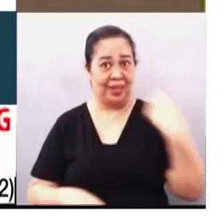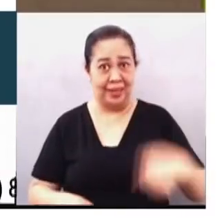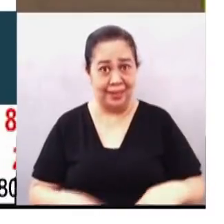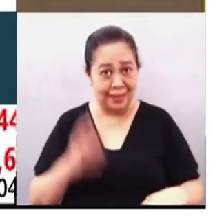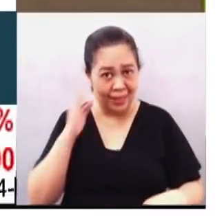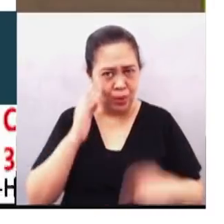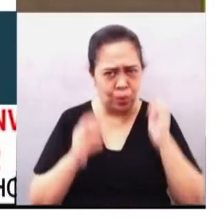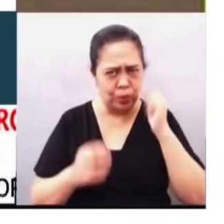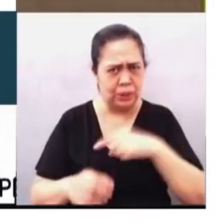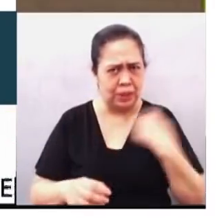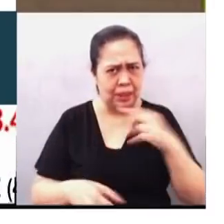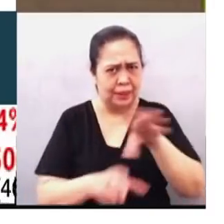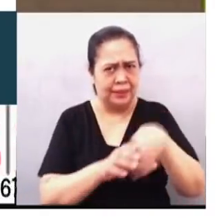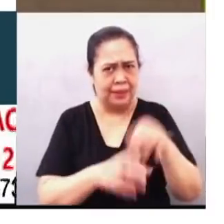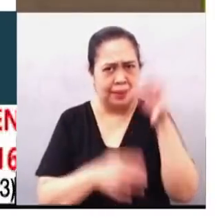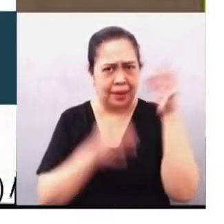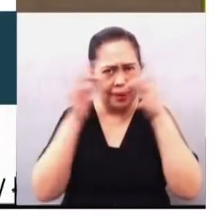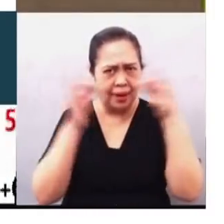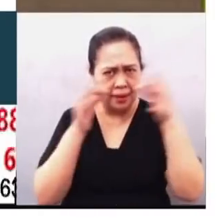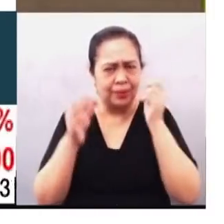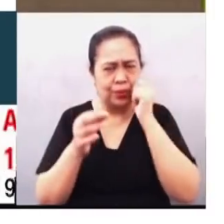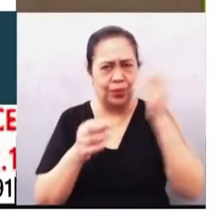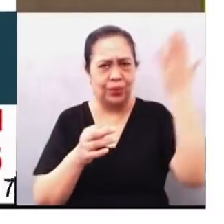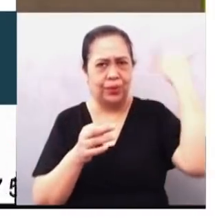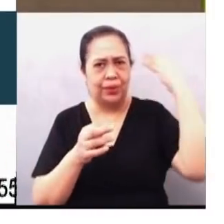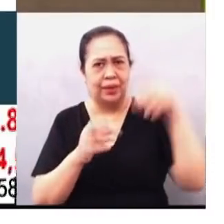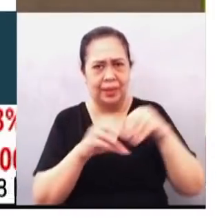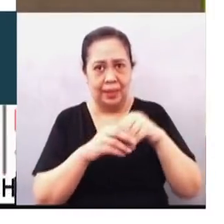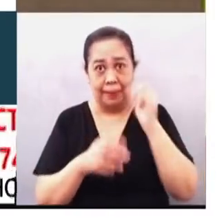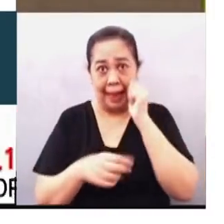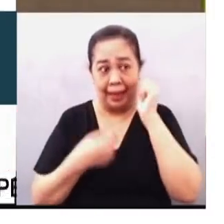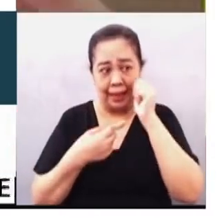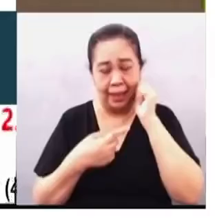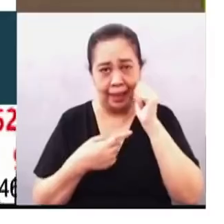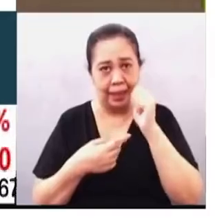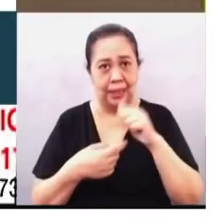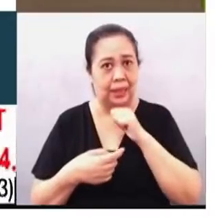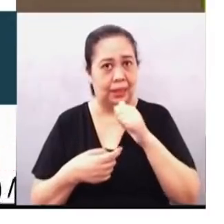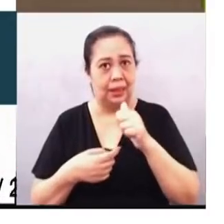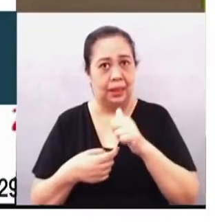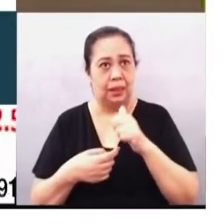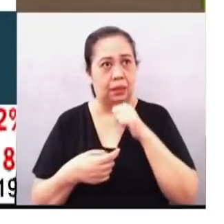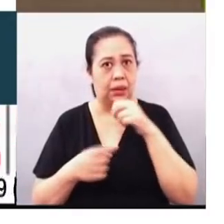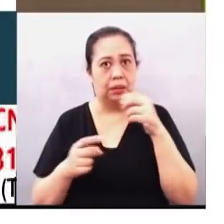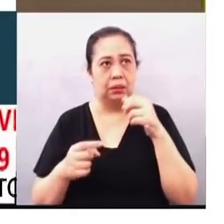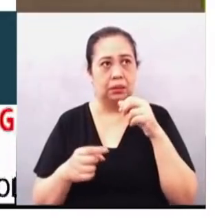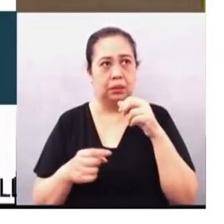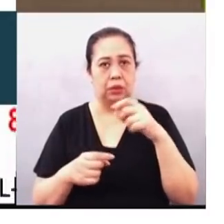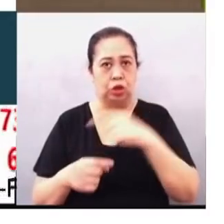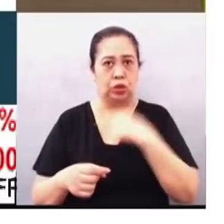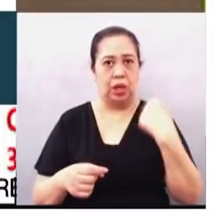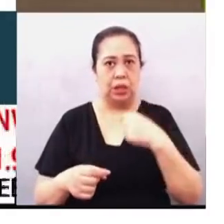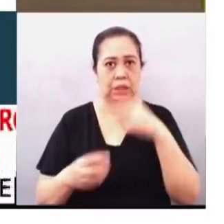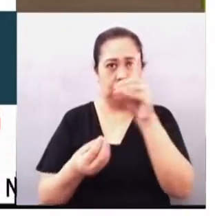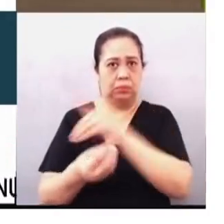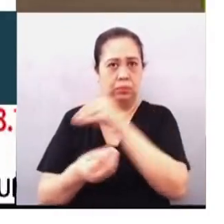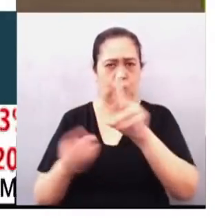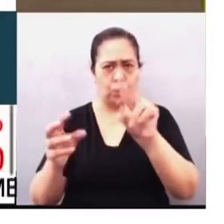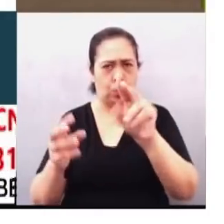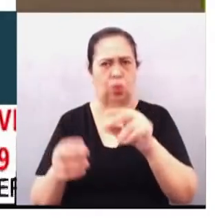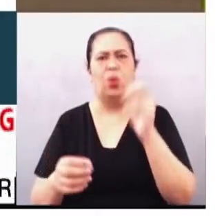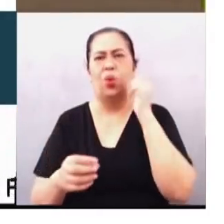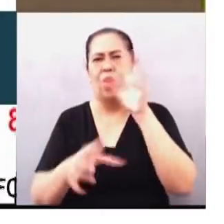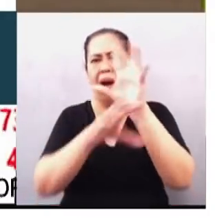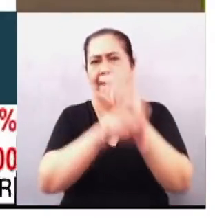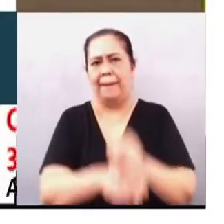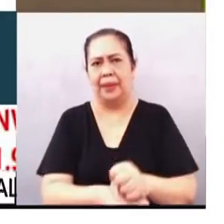na involved sa droga doon sa palagi, ha? Hindi ako nagkakaroon ng sinophobia. Kundi palagi talaga yan, Chinese palagi